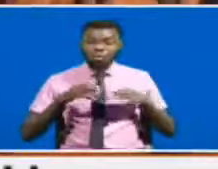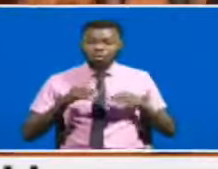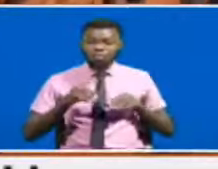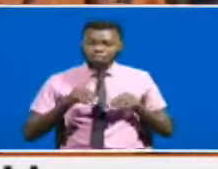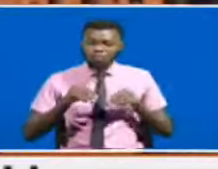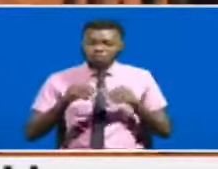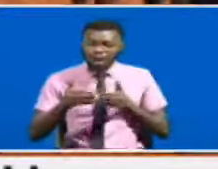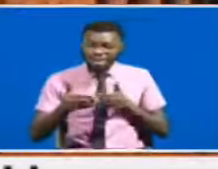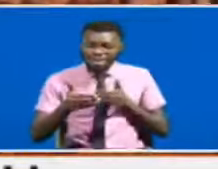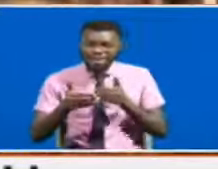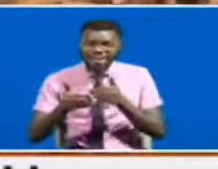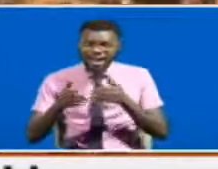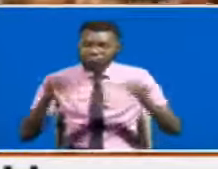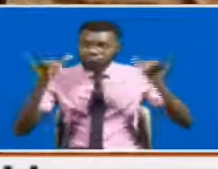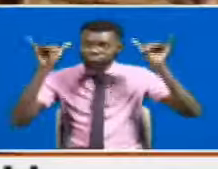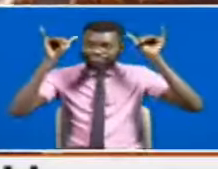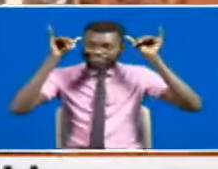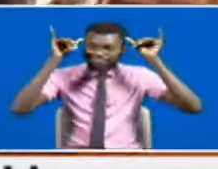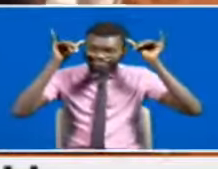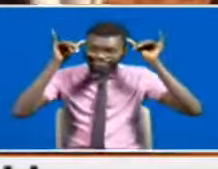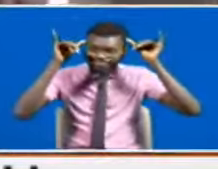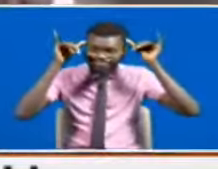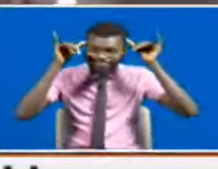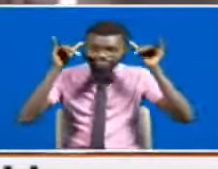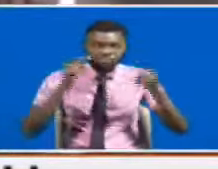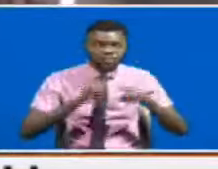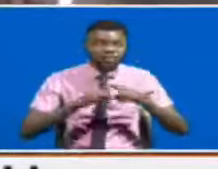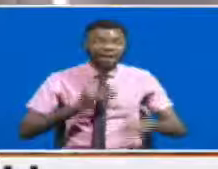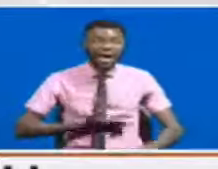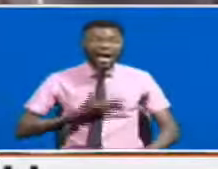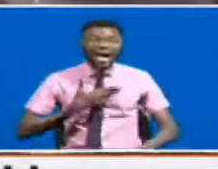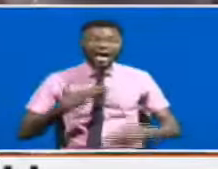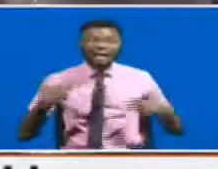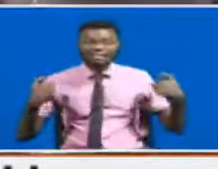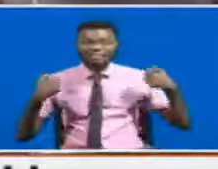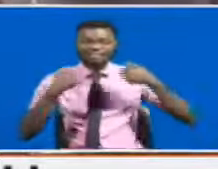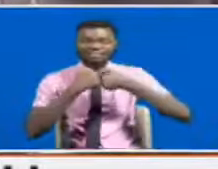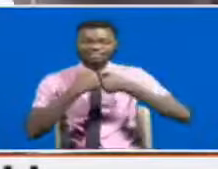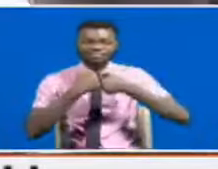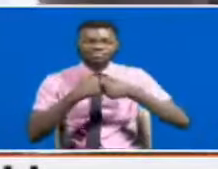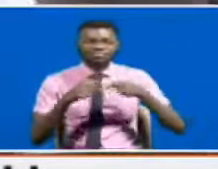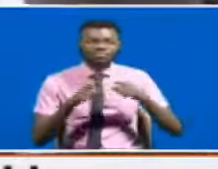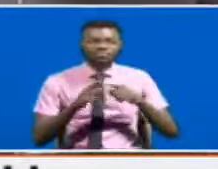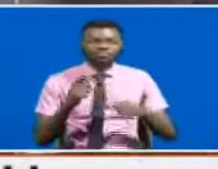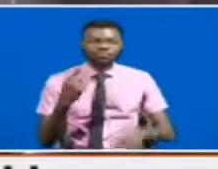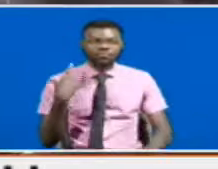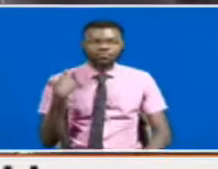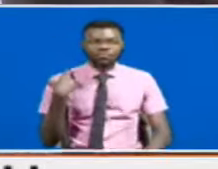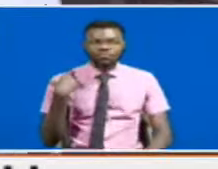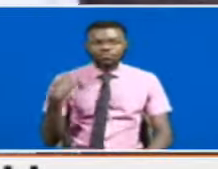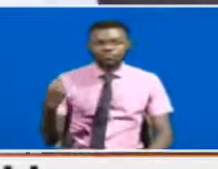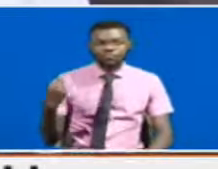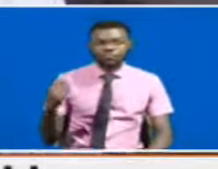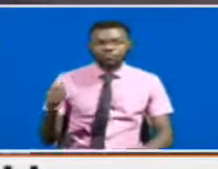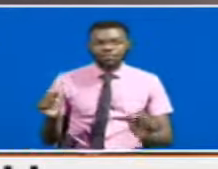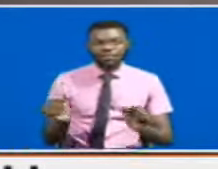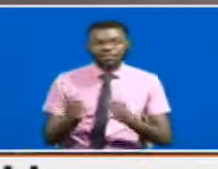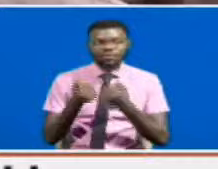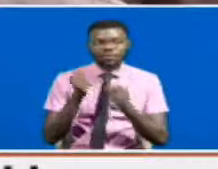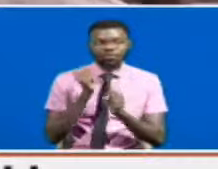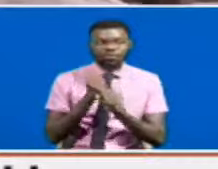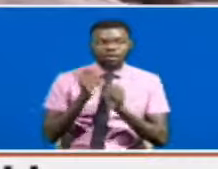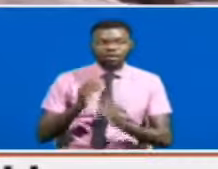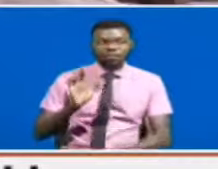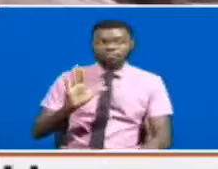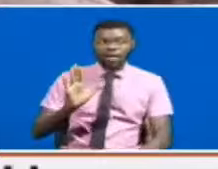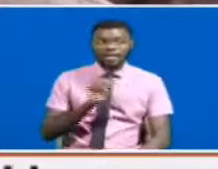bila kujali mori ya mafahali wanaomenyana. Tukio la hivi majuzi ambapo mfanyakazi wa seneta wa Kakamega